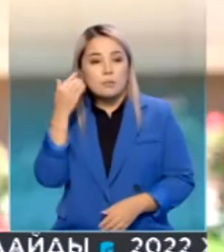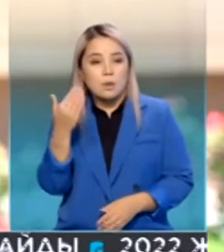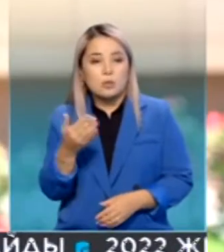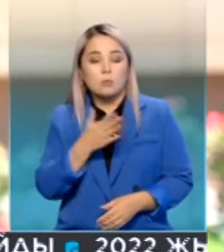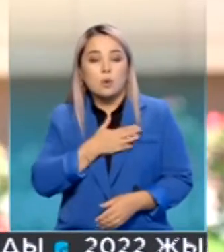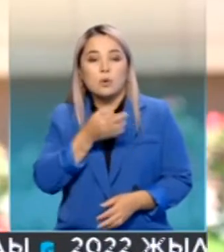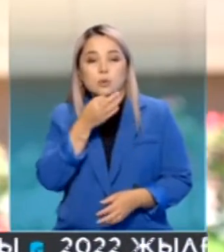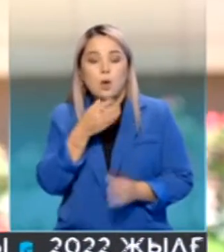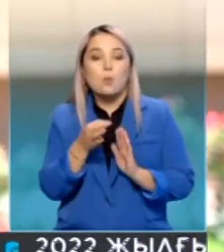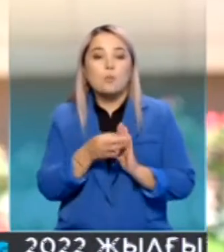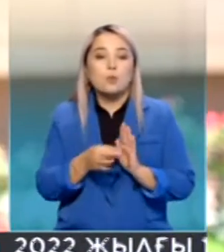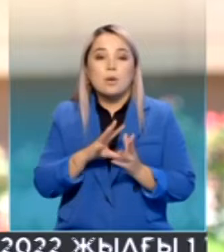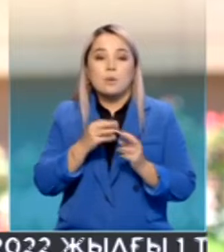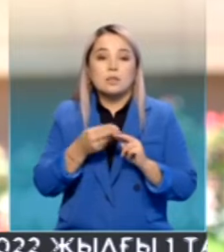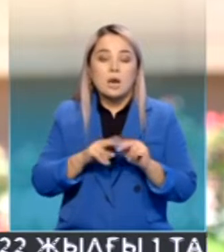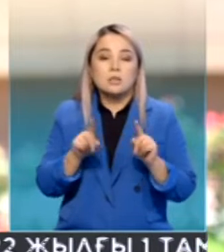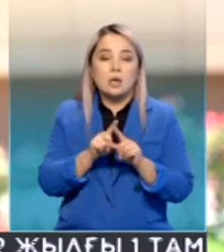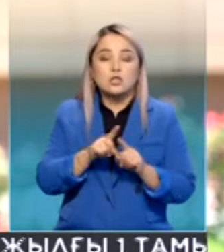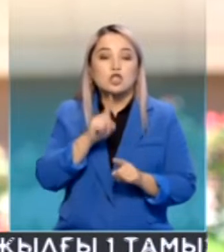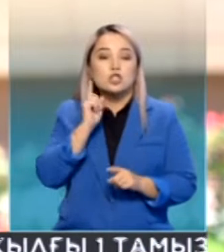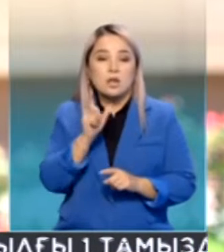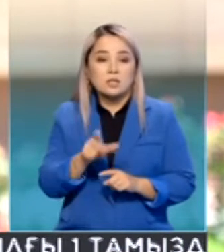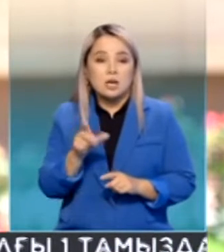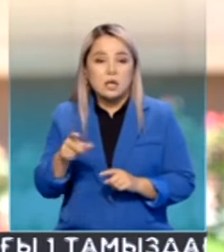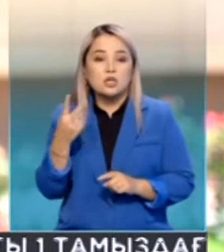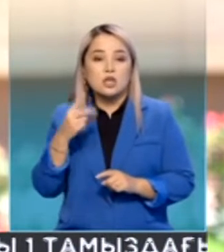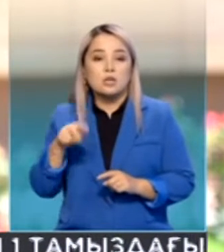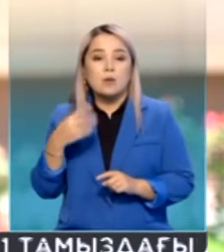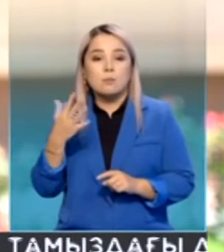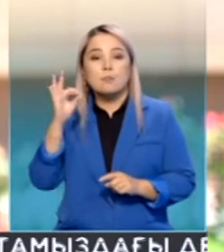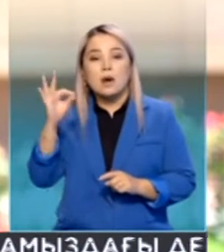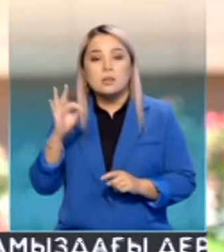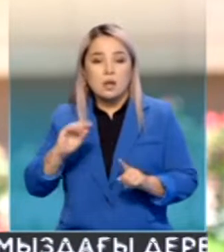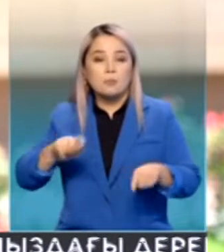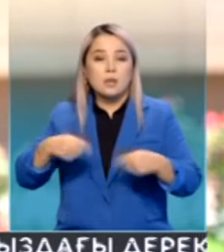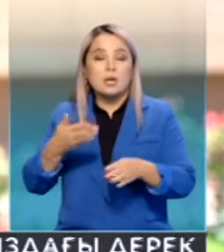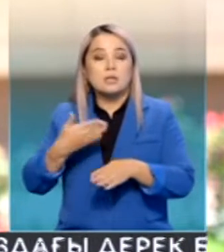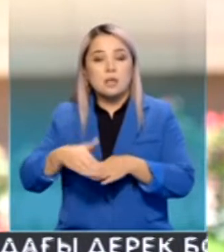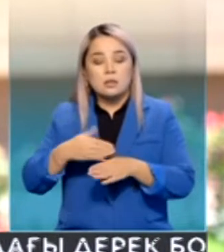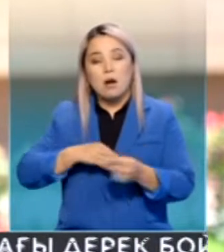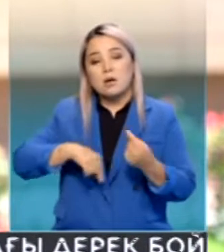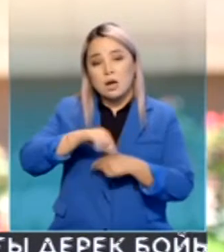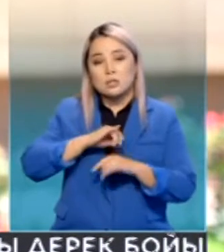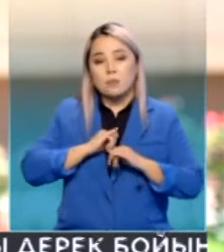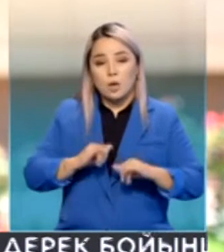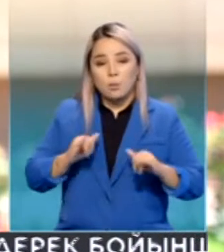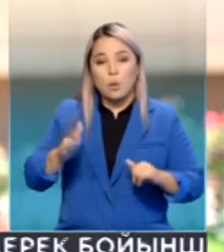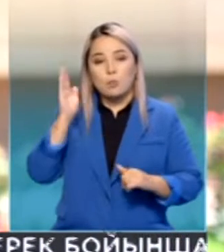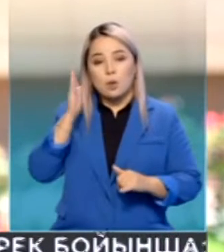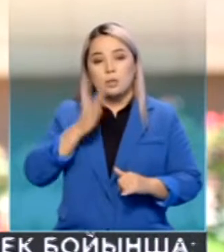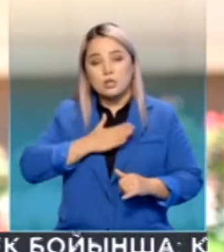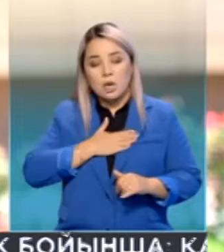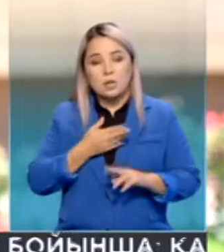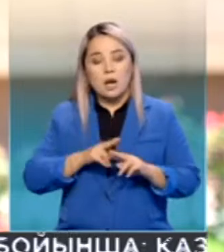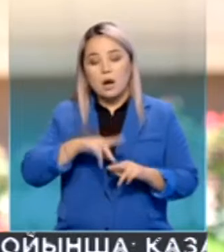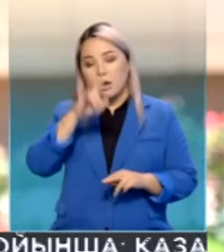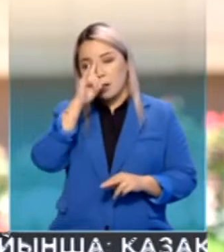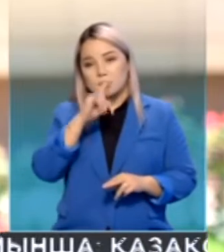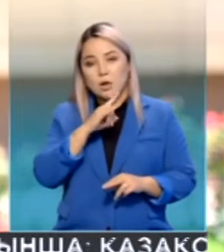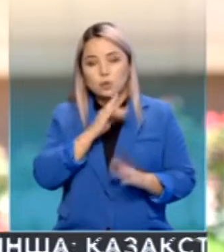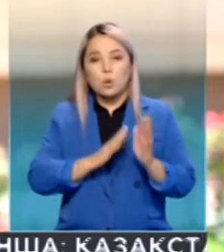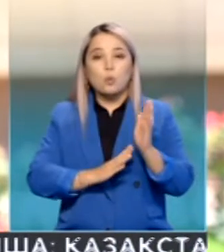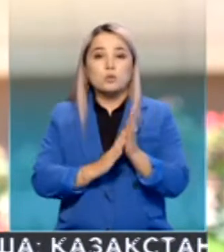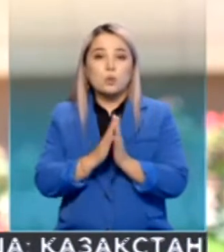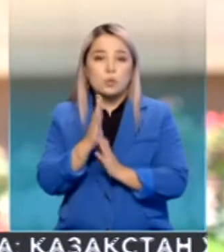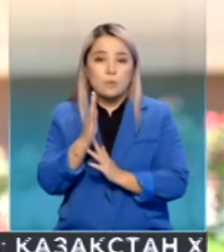Өзіме ұнаған пункттерінің бірі жастарға 2,5% несие беруі және кәсіпкерлікті дамыту. Бұл енді болашағымыздың Қазақстанның бір